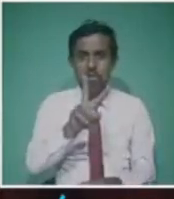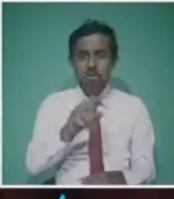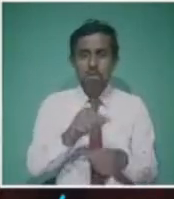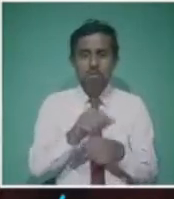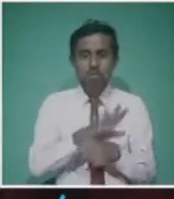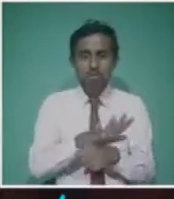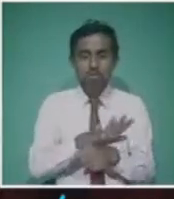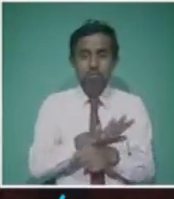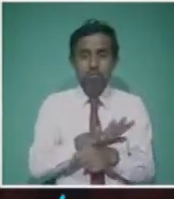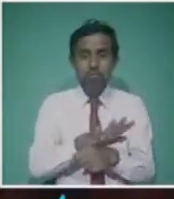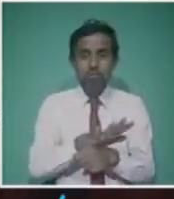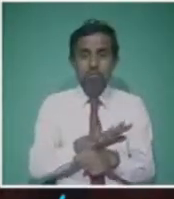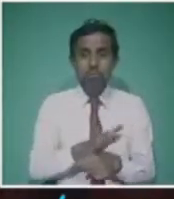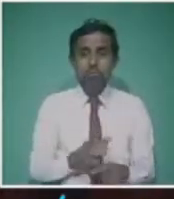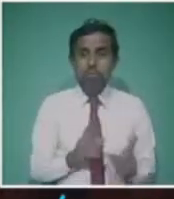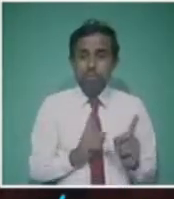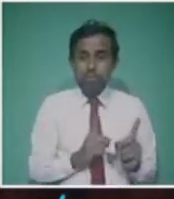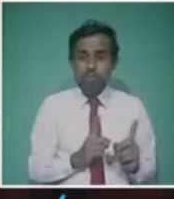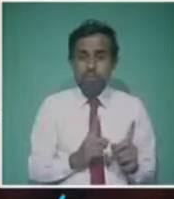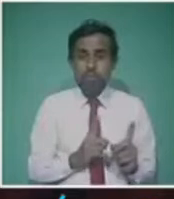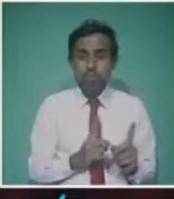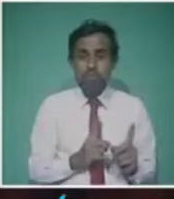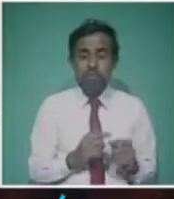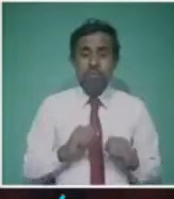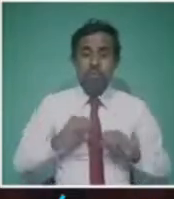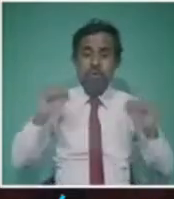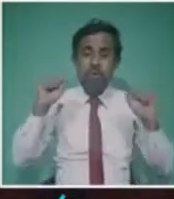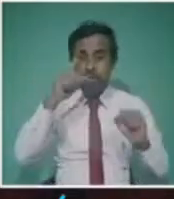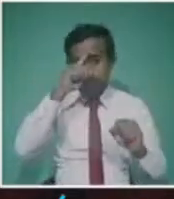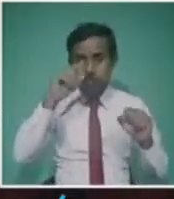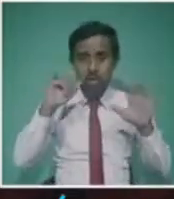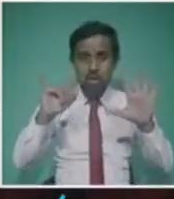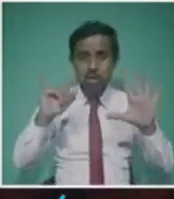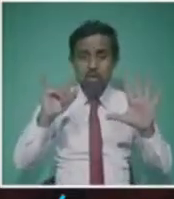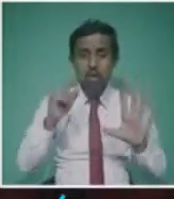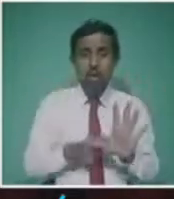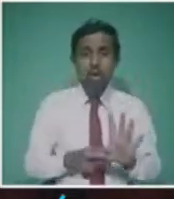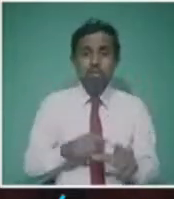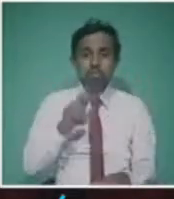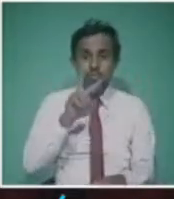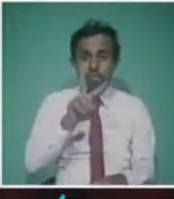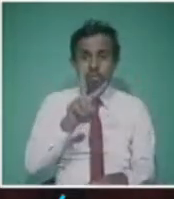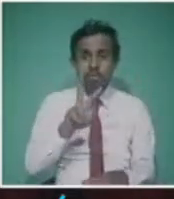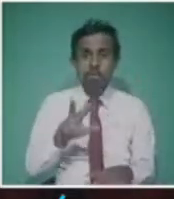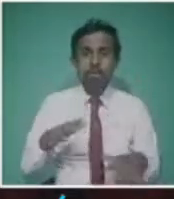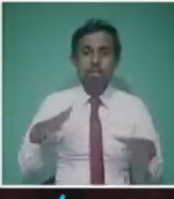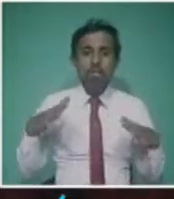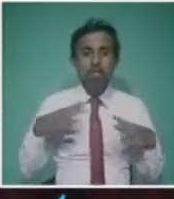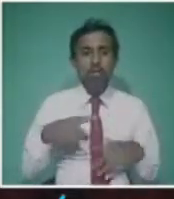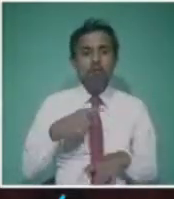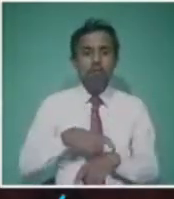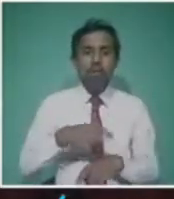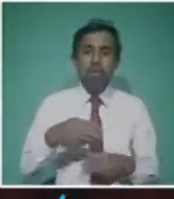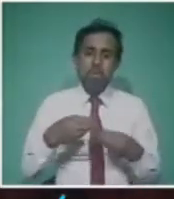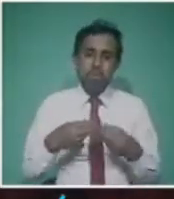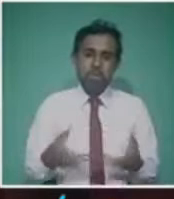කොවිඩ් වසංගතයේ හිරවෙල අරගලයට මාසයක් හිරවෙල අවුරුදු 2ක් නිකම්ම අපේ කාලය නාස්ති